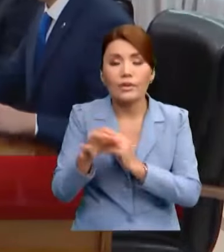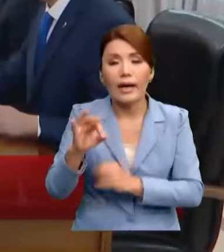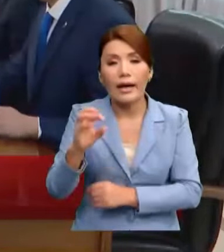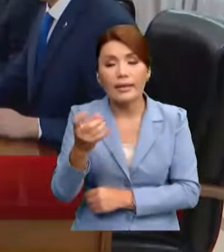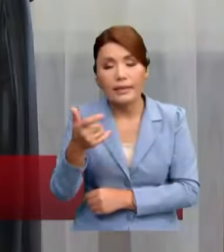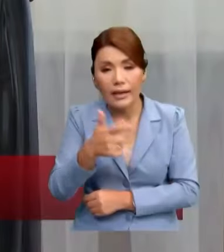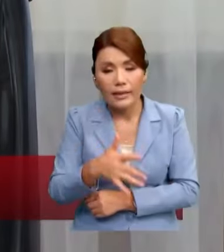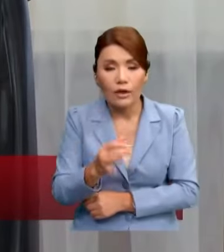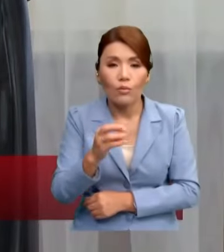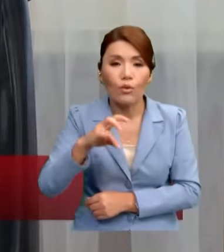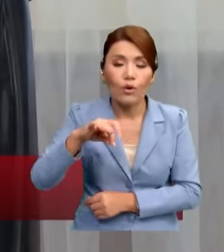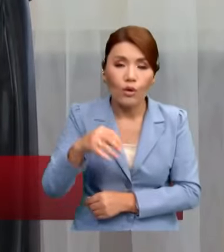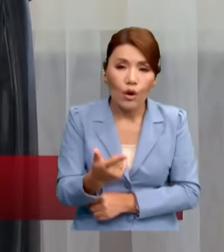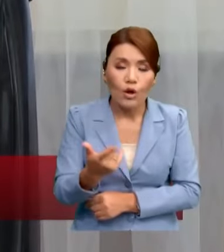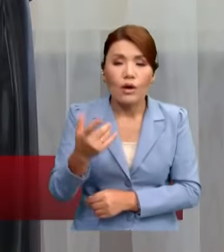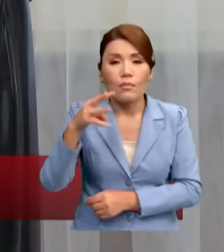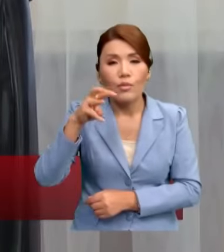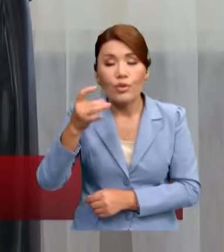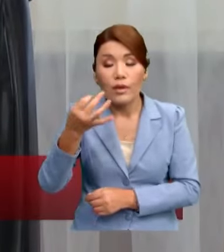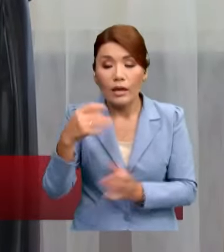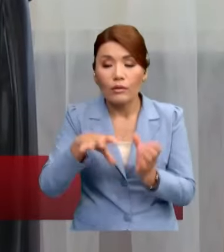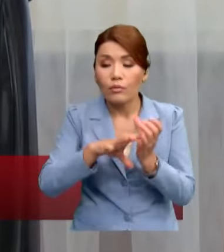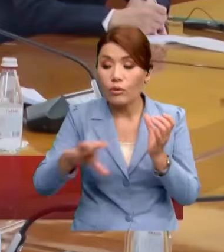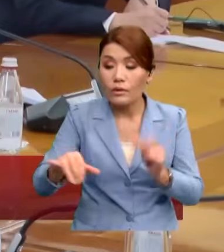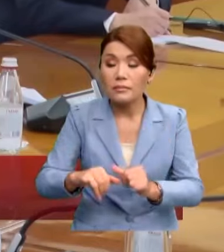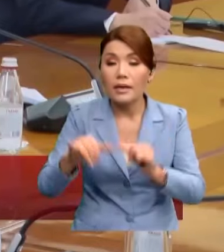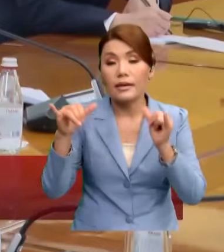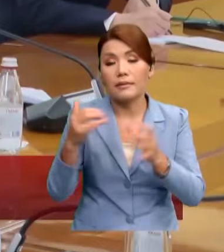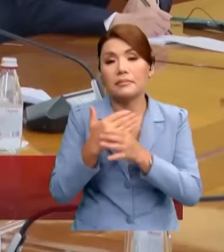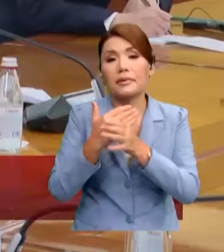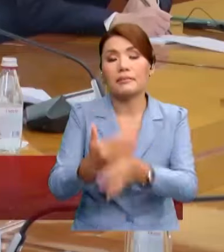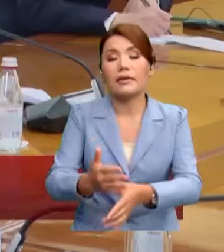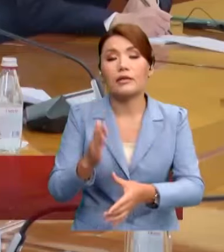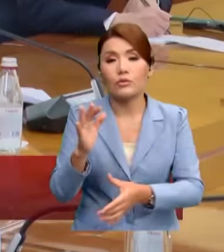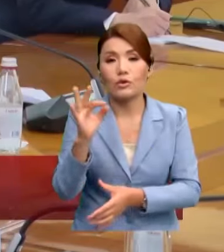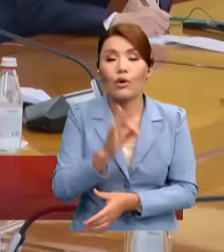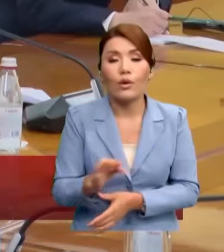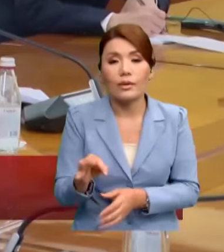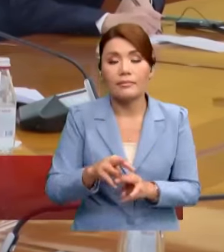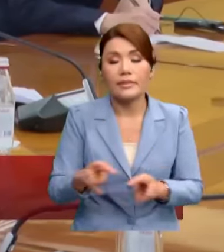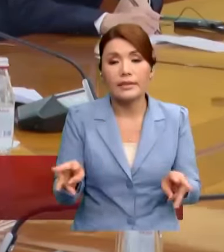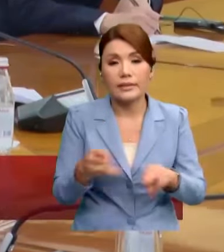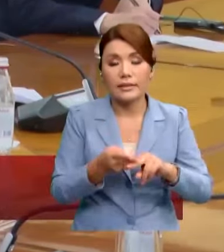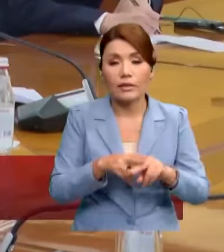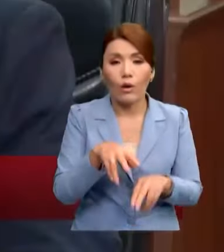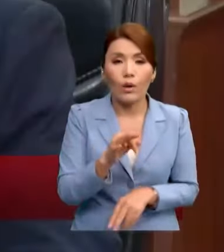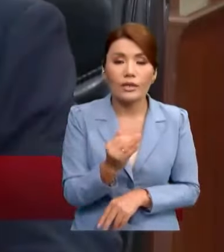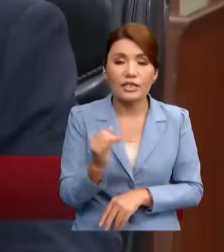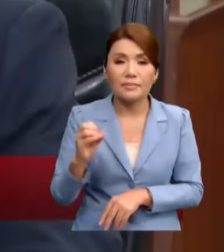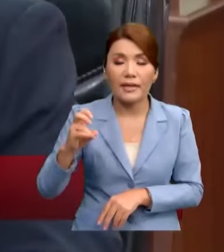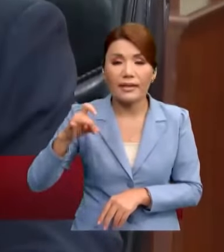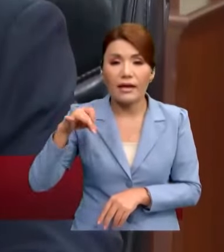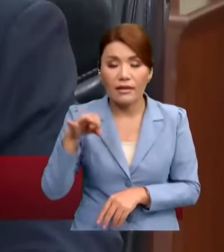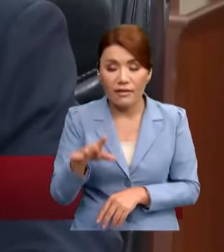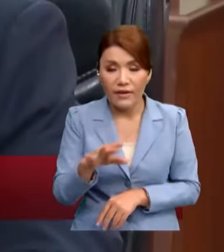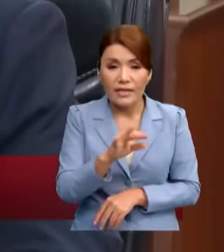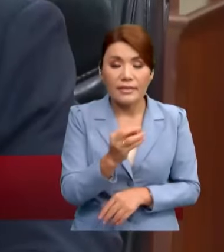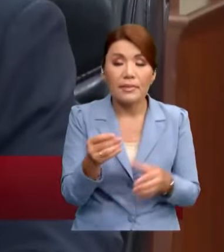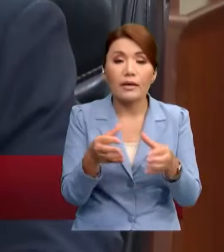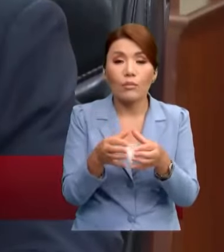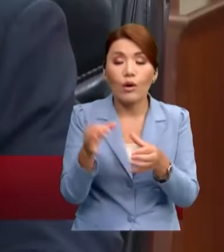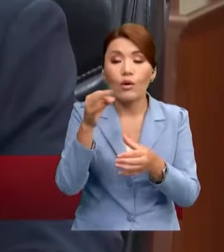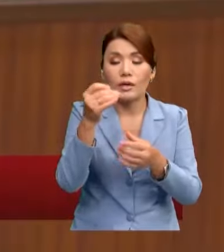кен қияқ Құмкөл мұнай құбырларын кеңейтуге қол ұшын береді. Бұл туралы премьер-министр Олжас Бектеновтің CNPC